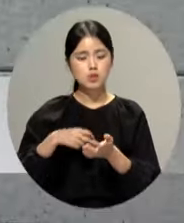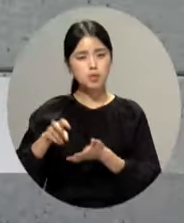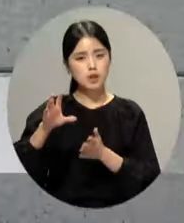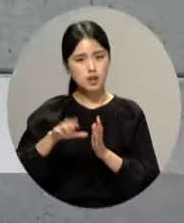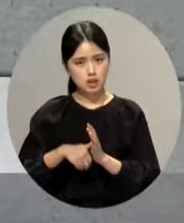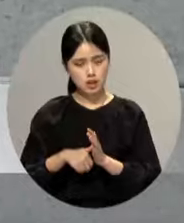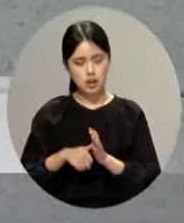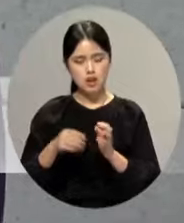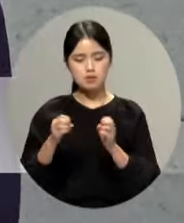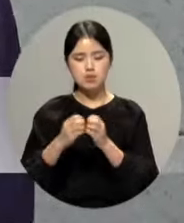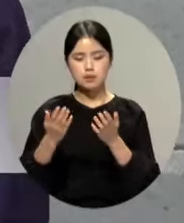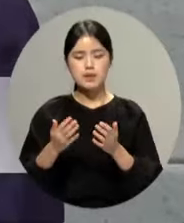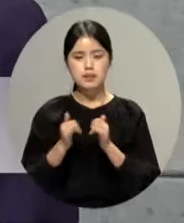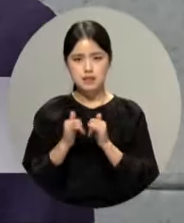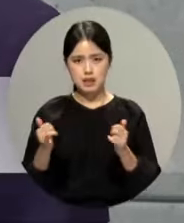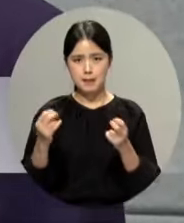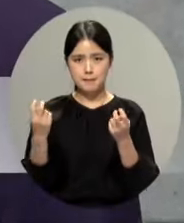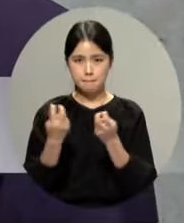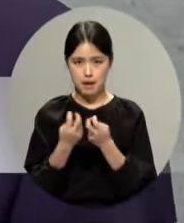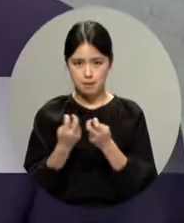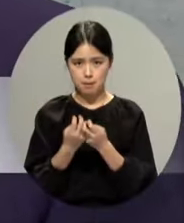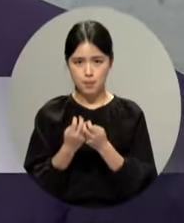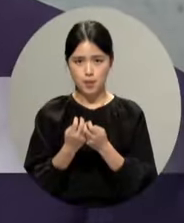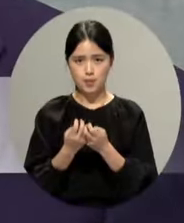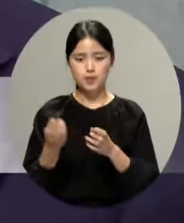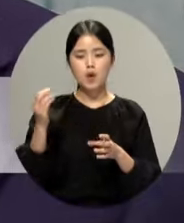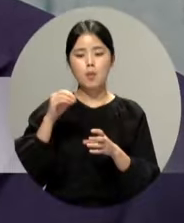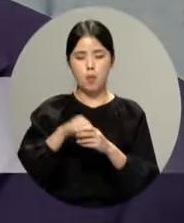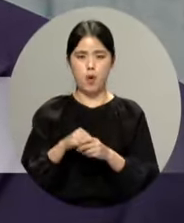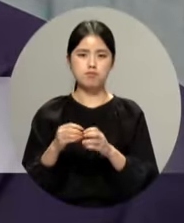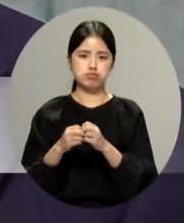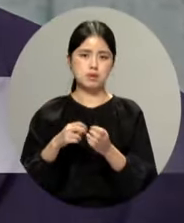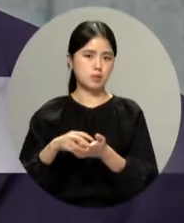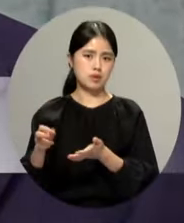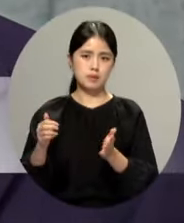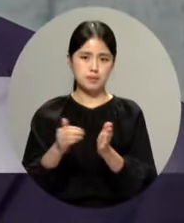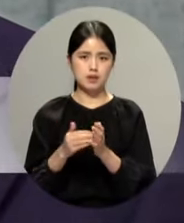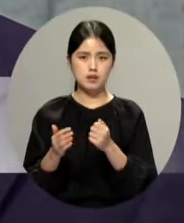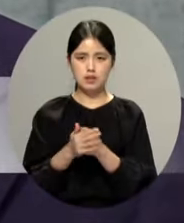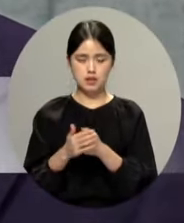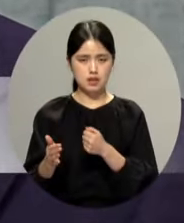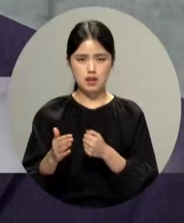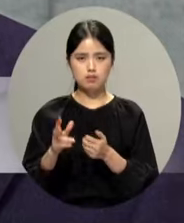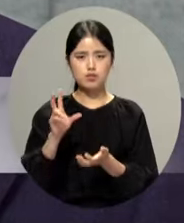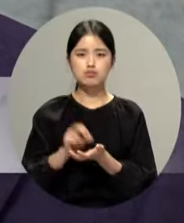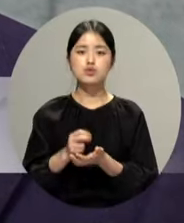대상과 방법 등이 담긴 카드 뉴스를 함께 보내도록 해 애초